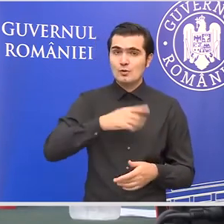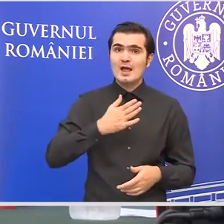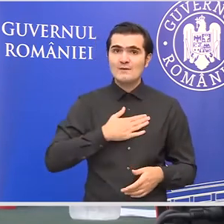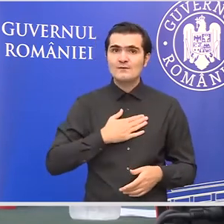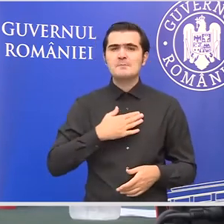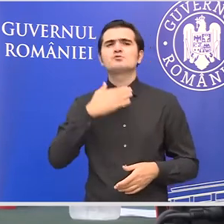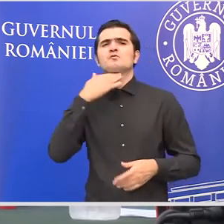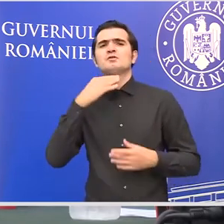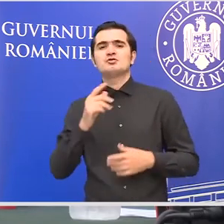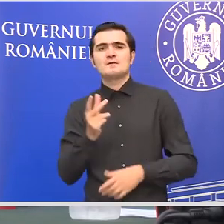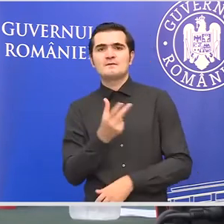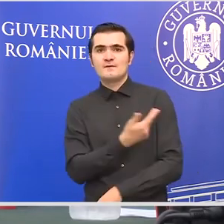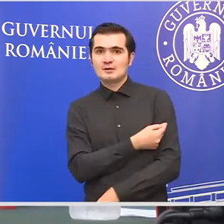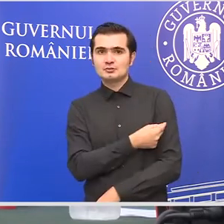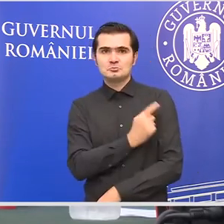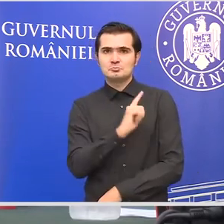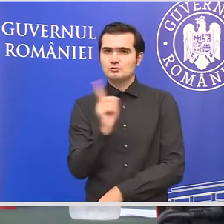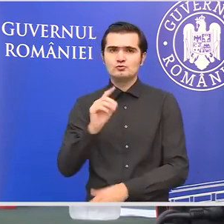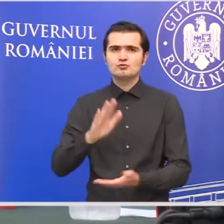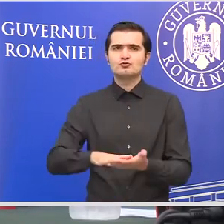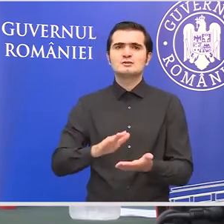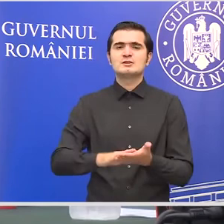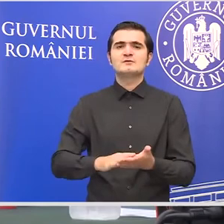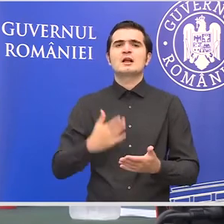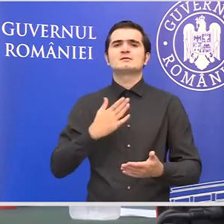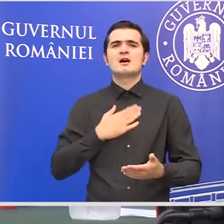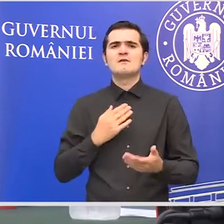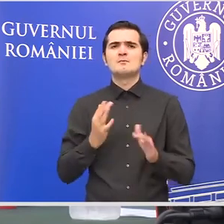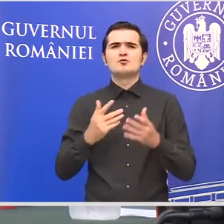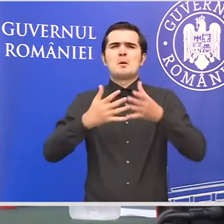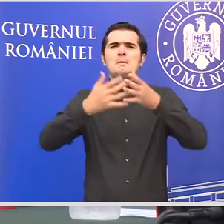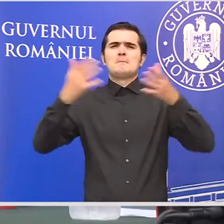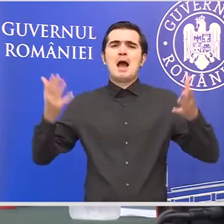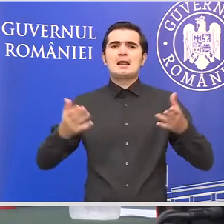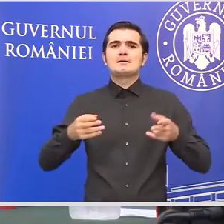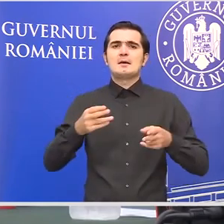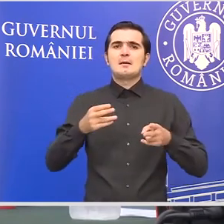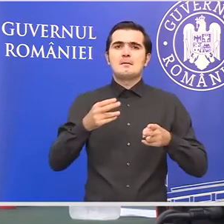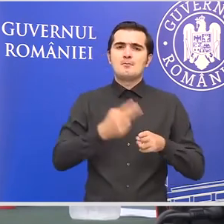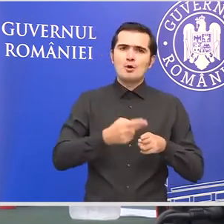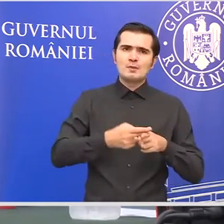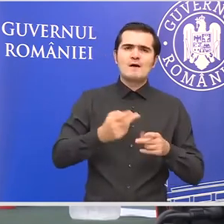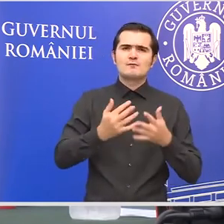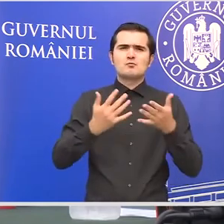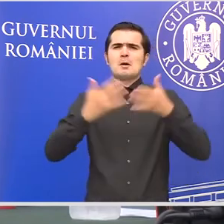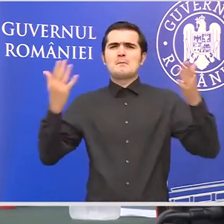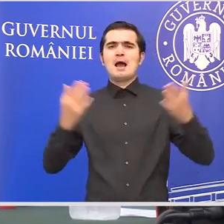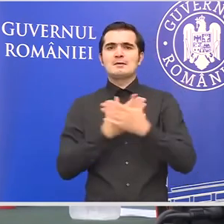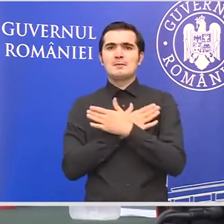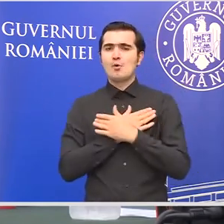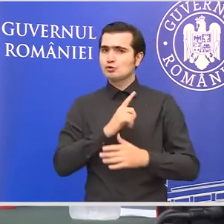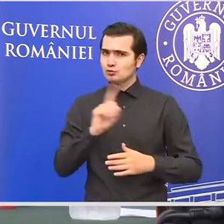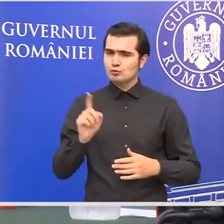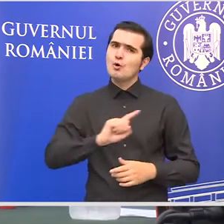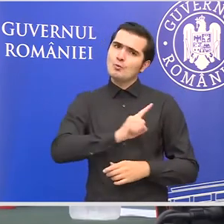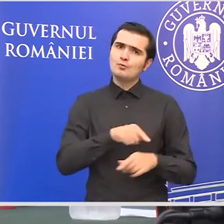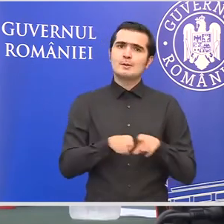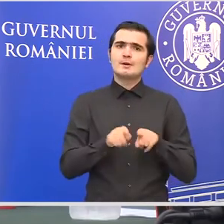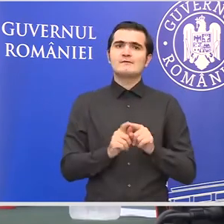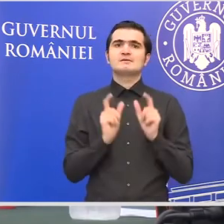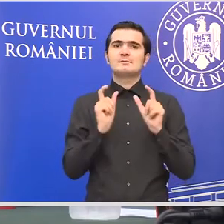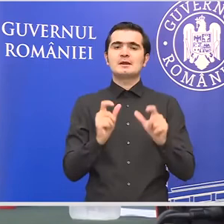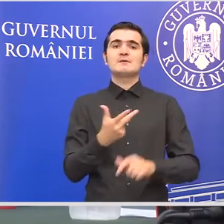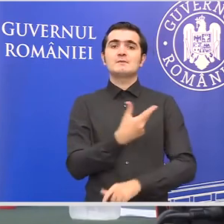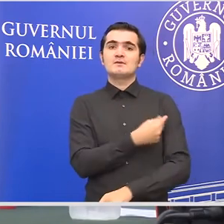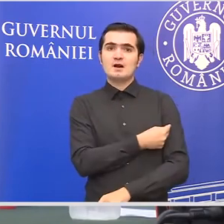vaccinuri nu justifică un val 4 cu un număr mare de spitalizări și decese, în sensul că toate acestea pot să fie prevenite prin